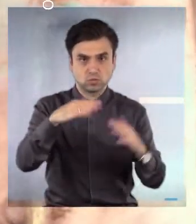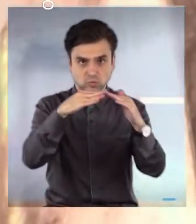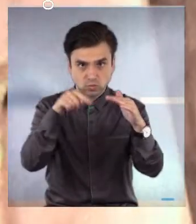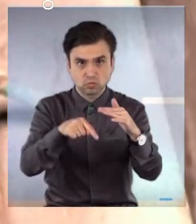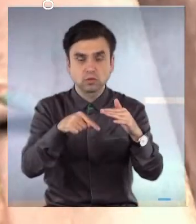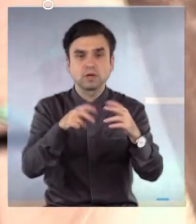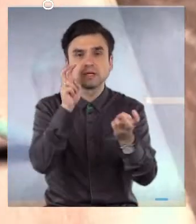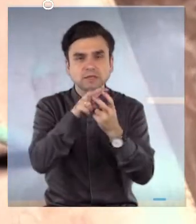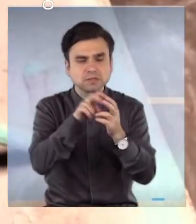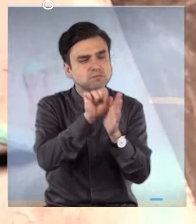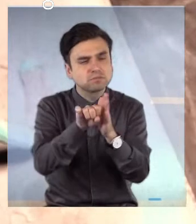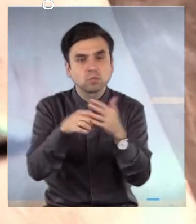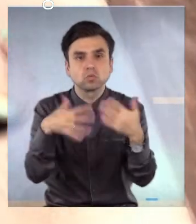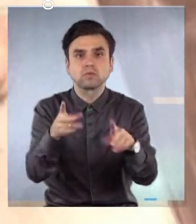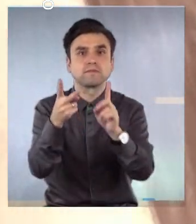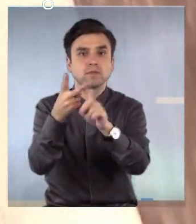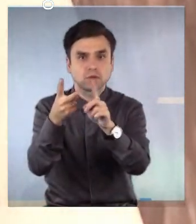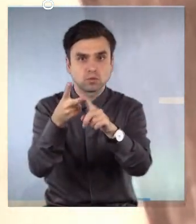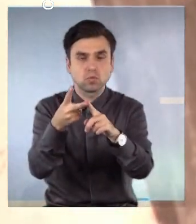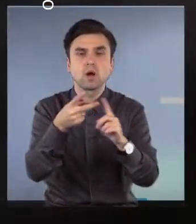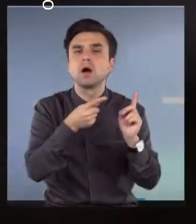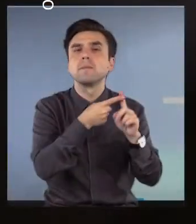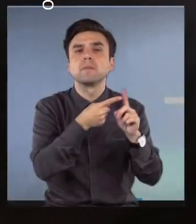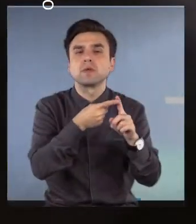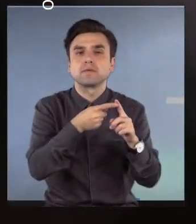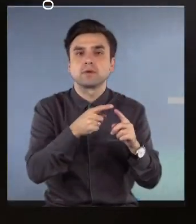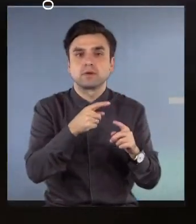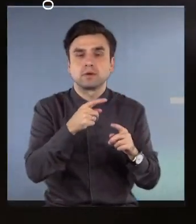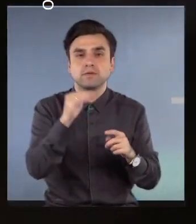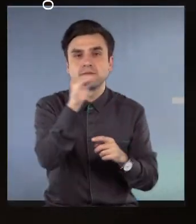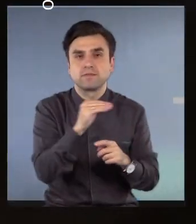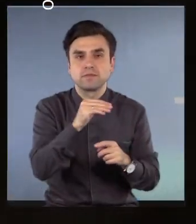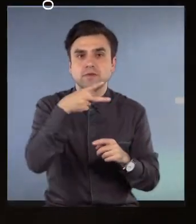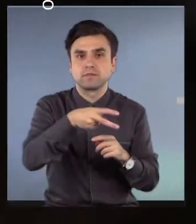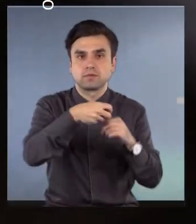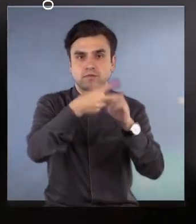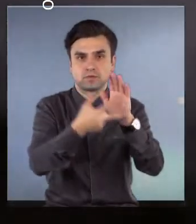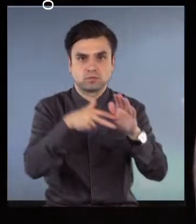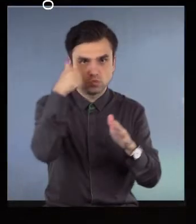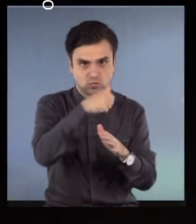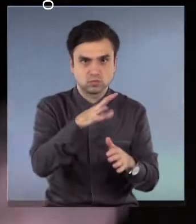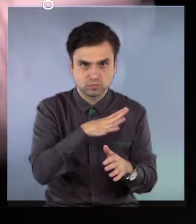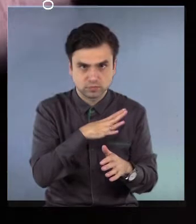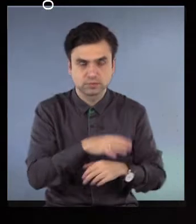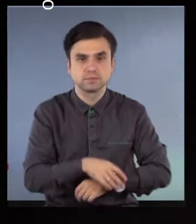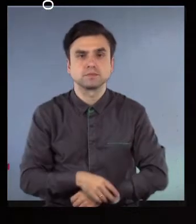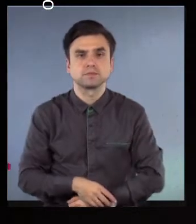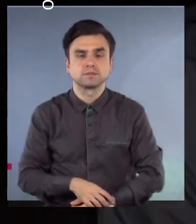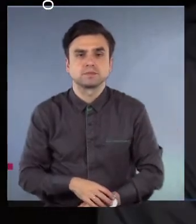у лютому 2018 року. Тоді і зараз роботи замовляв Департамент розвитку інфраструктури